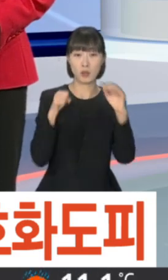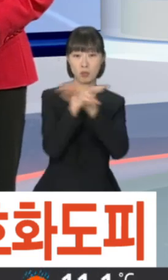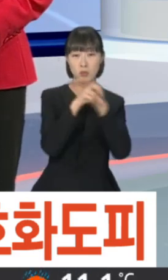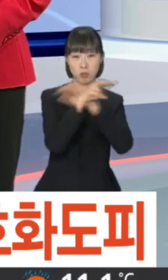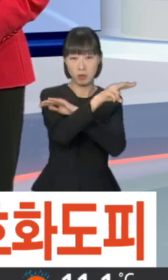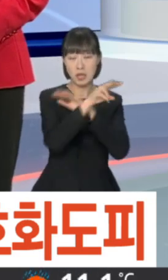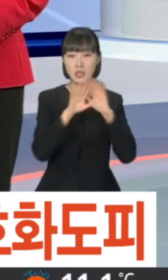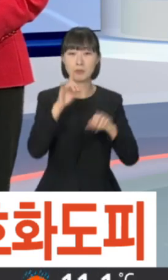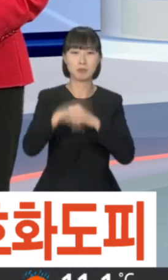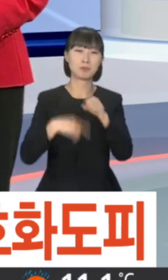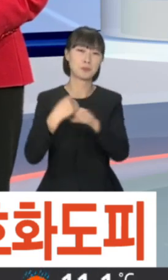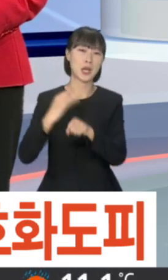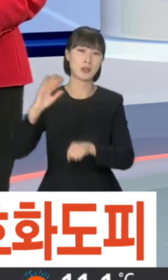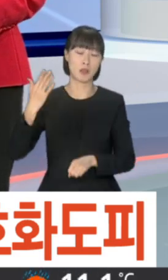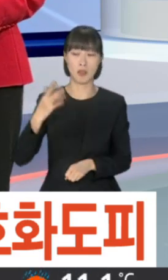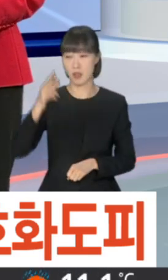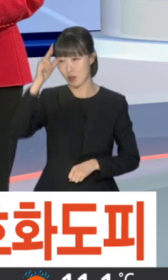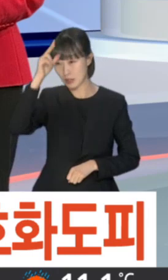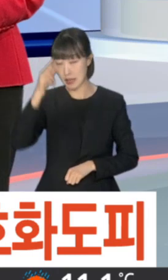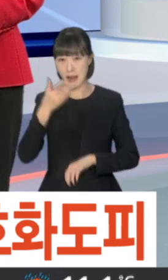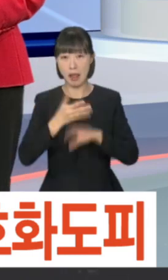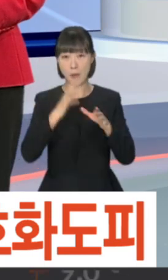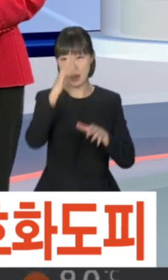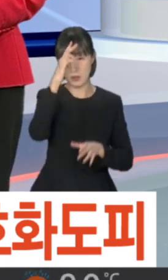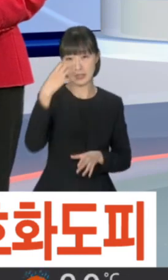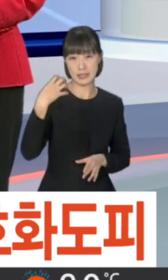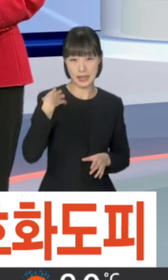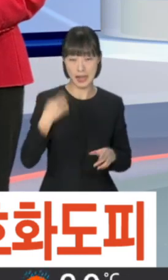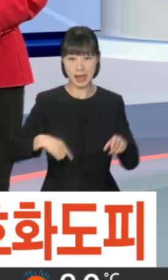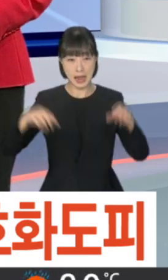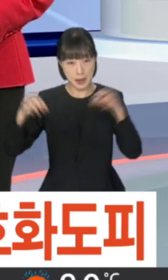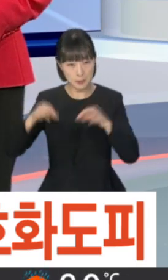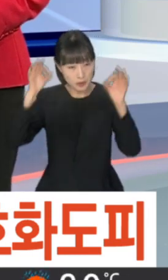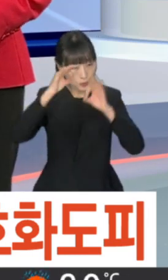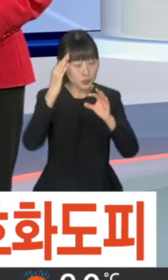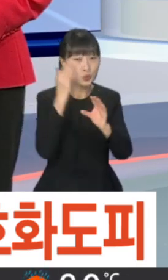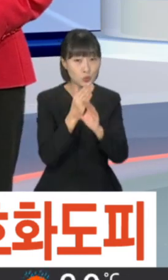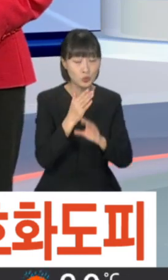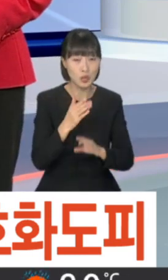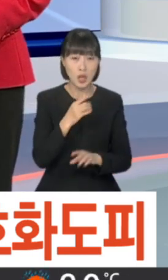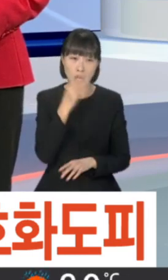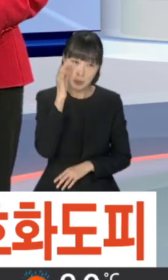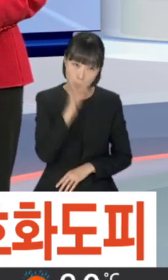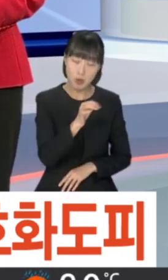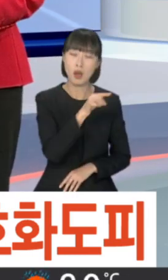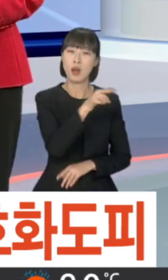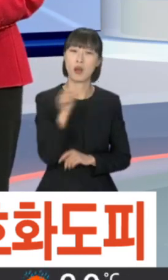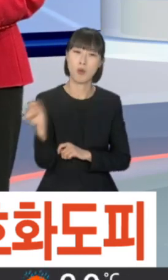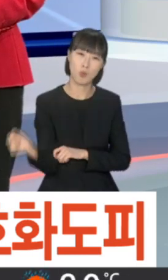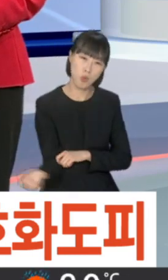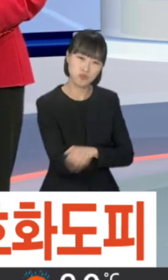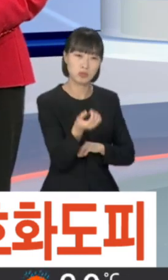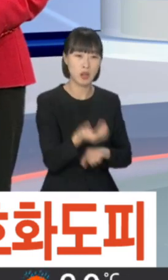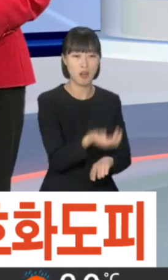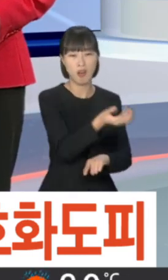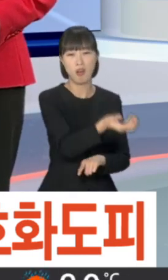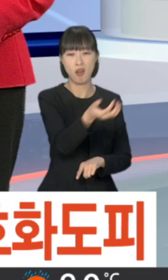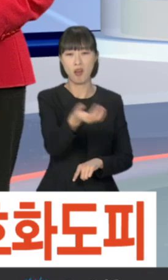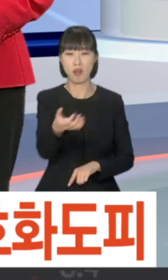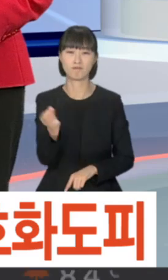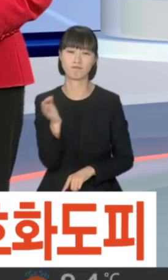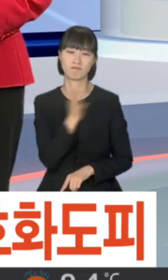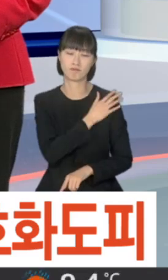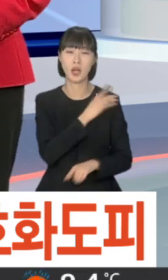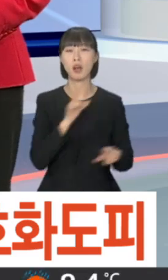지났습니다 경찰이 인터폴과 힘을 합쳐 추적하고 있는데 골프장 등을 돌아다니며 호화로운 생활을 하고 있는 것으로